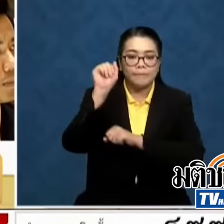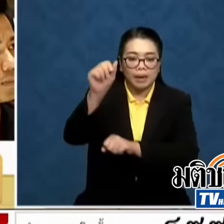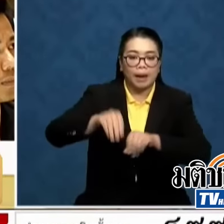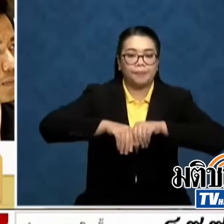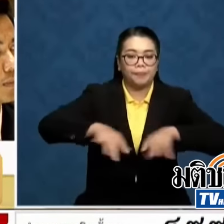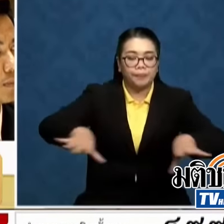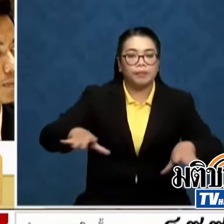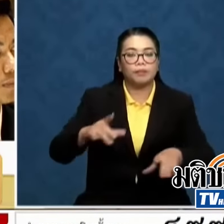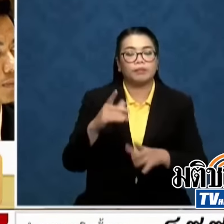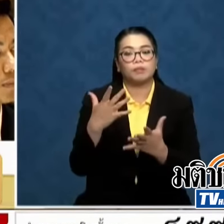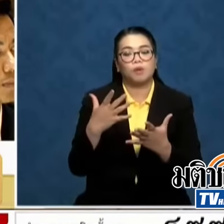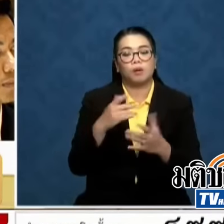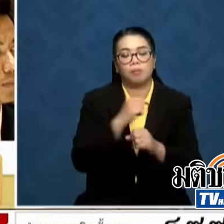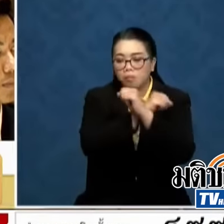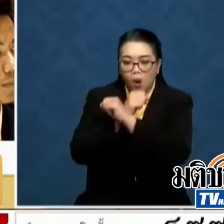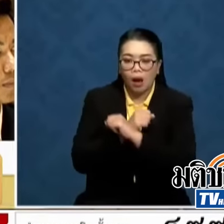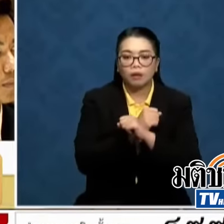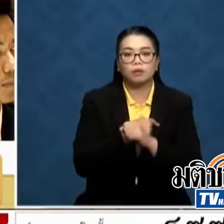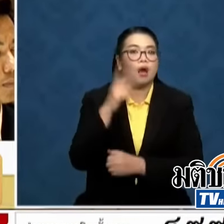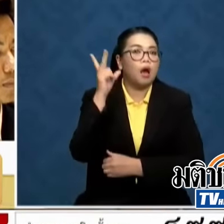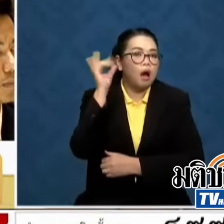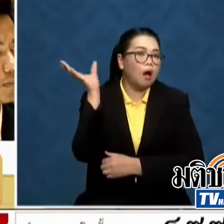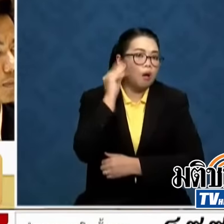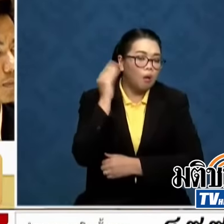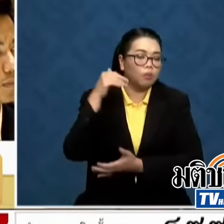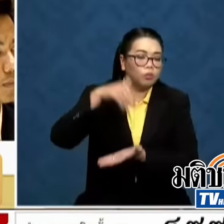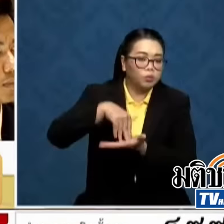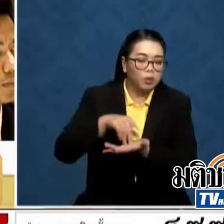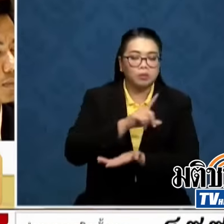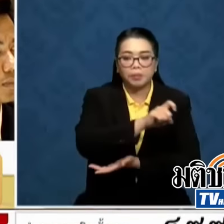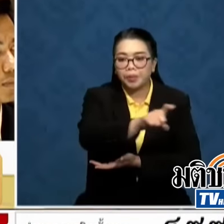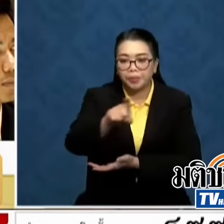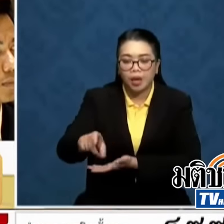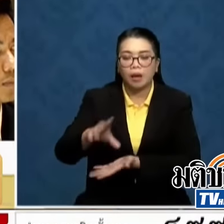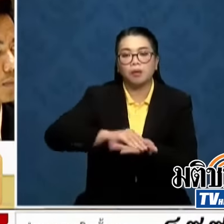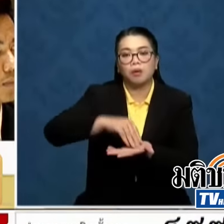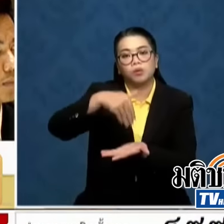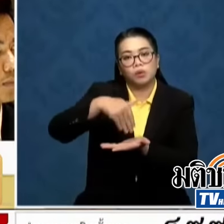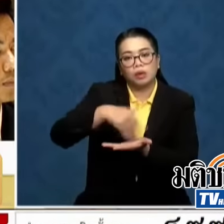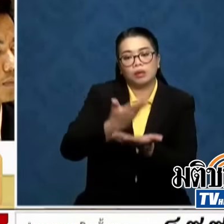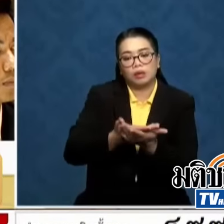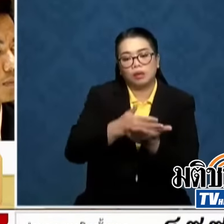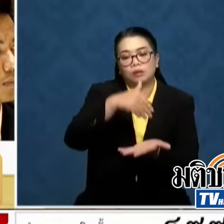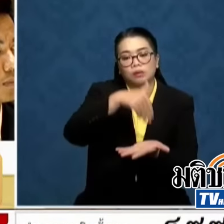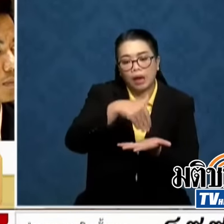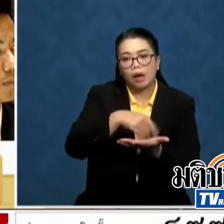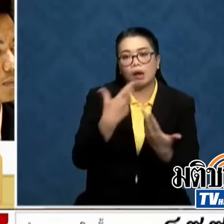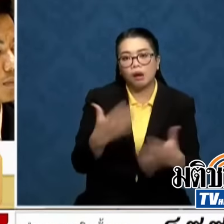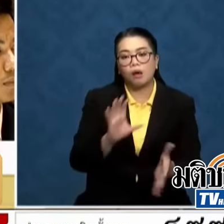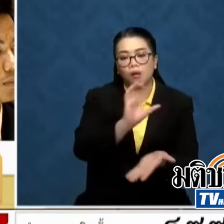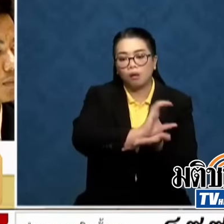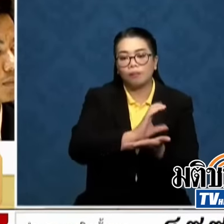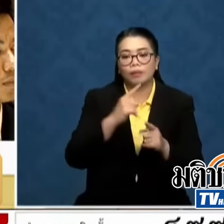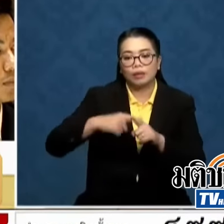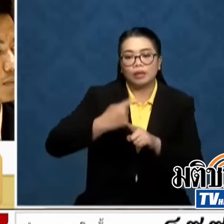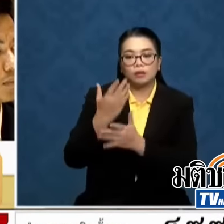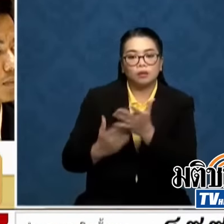ภัยพิบัติได้หรือไม่ได้ยินแต่หน้าข่าวว่ากรมประมงได้สอบถามกรมบัญชีกลางไปแล้วแต่ผ่าน